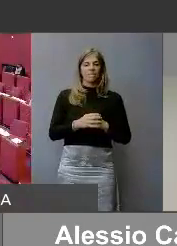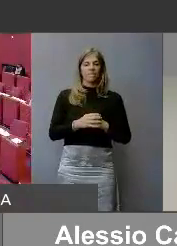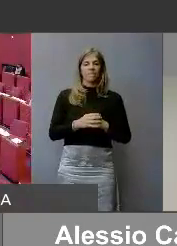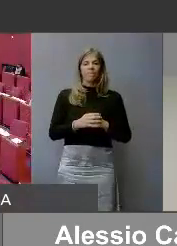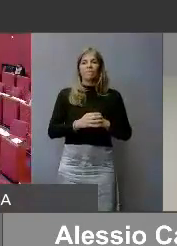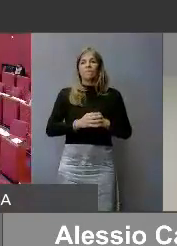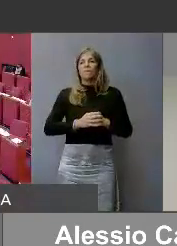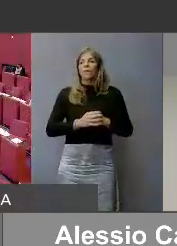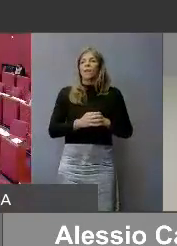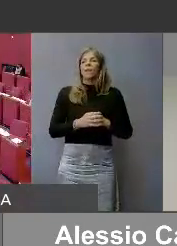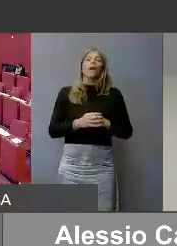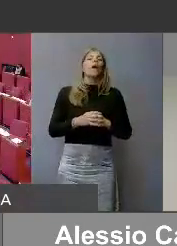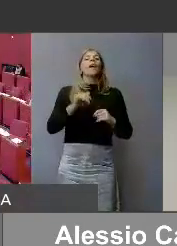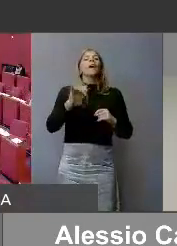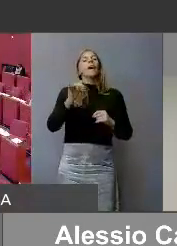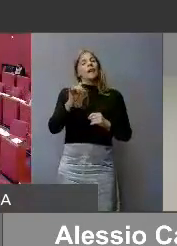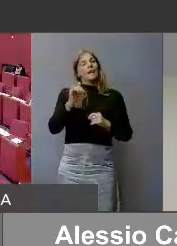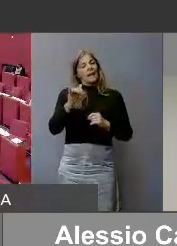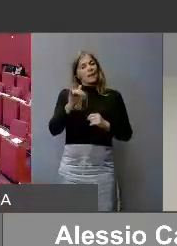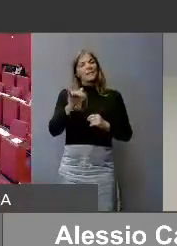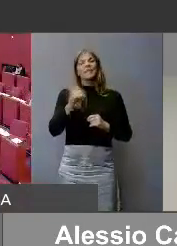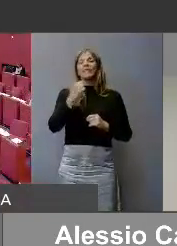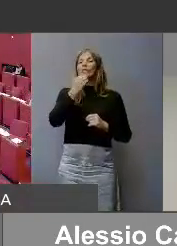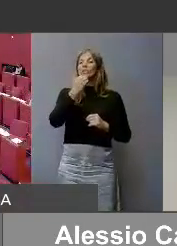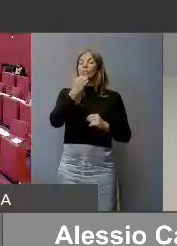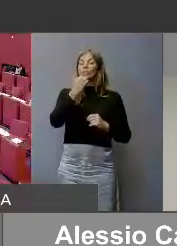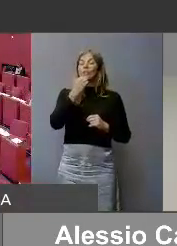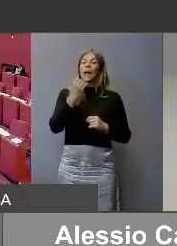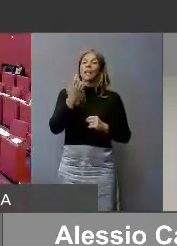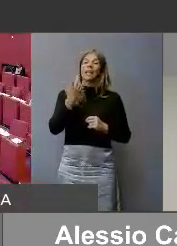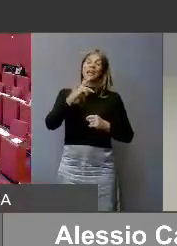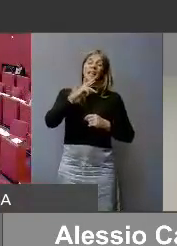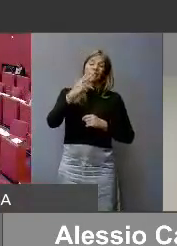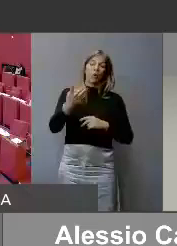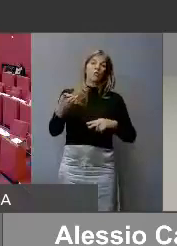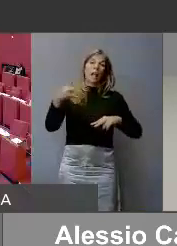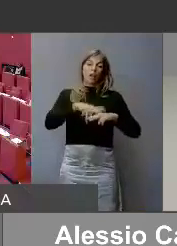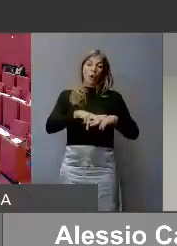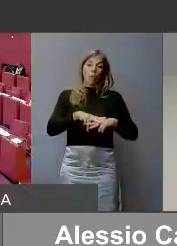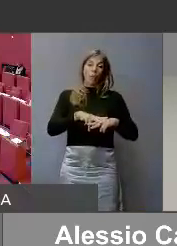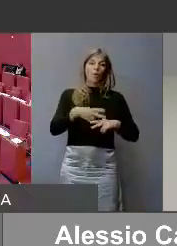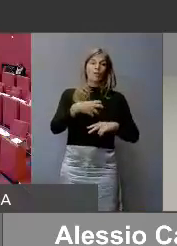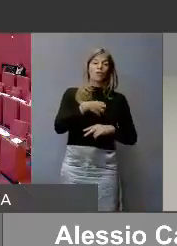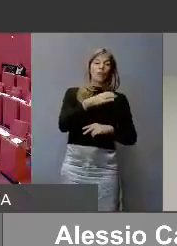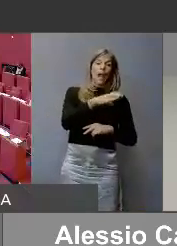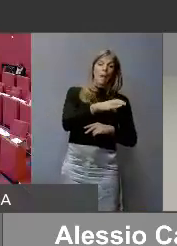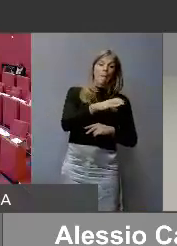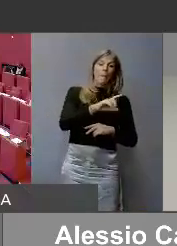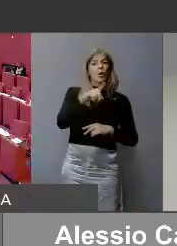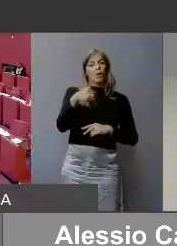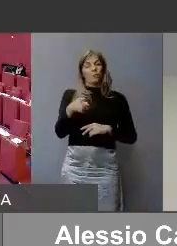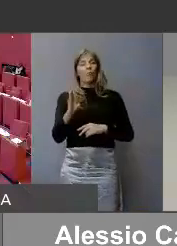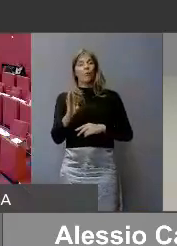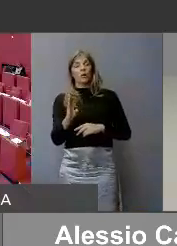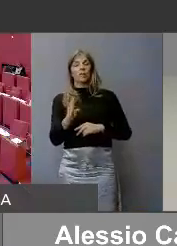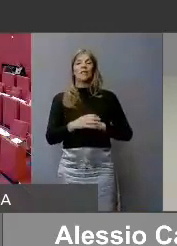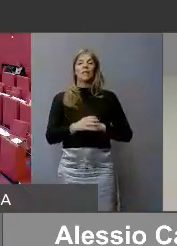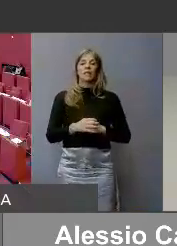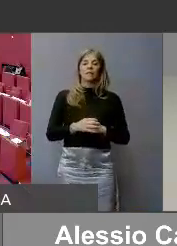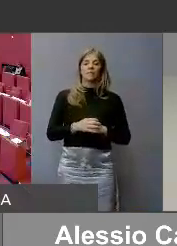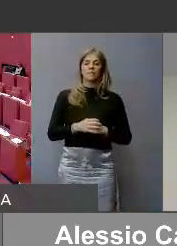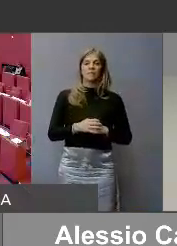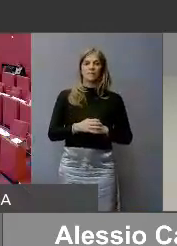non lo ribadisco anche a microfoni accesi una porta la risposta si sono in campo la inizia lei assessore prego assessore campo